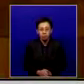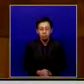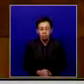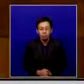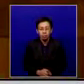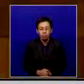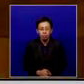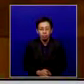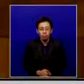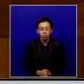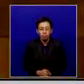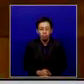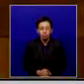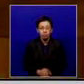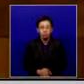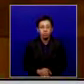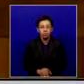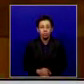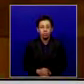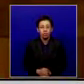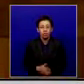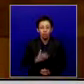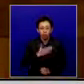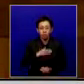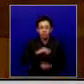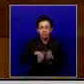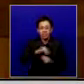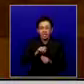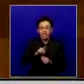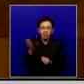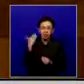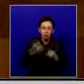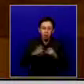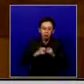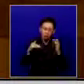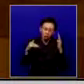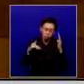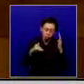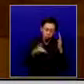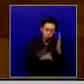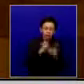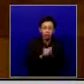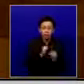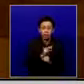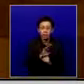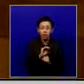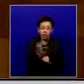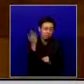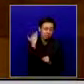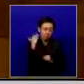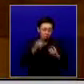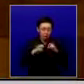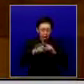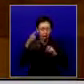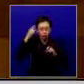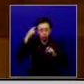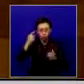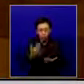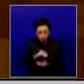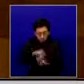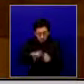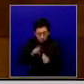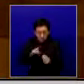ท่านผู้วิกฤตครับผมผ่านต้มยำกุ้งมาแล้วตอนนั้นเราเห็นชัดเจนเมื่อไรที่เศรษฐกิจจริงมีปัญห